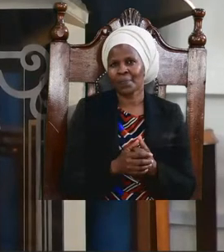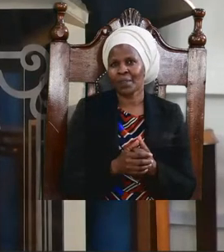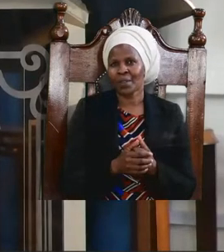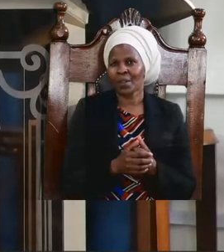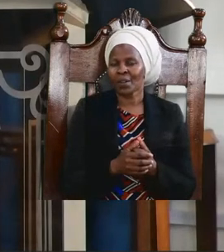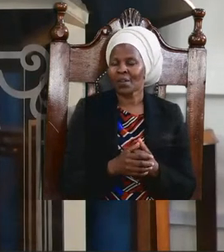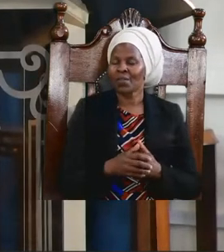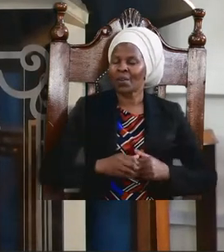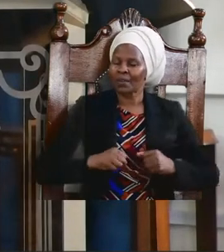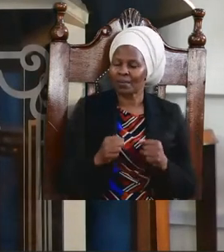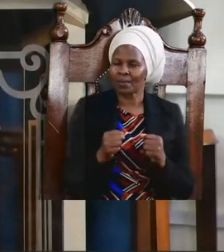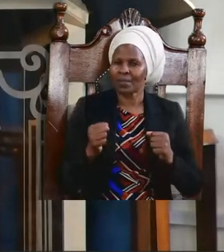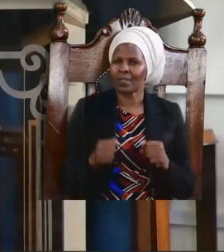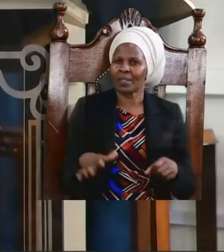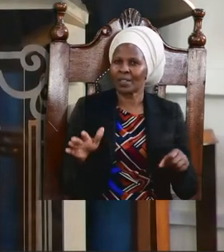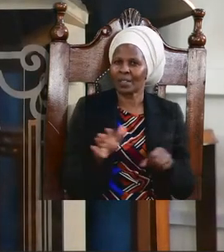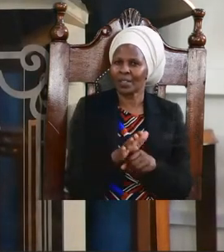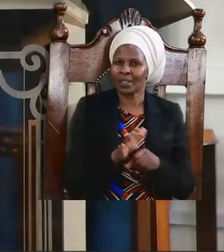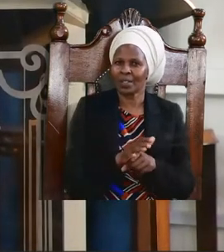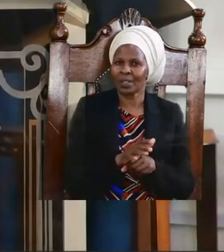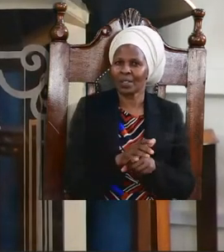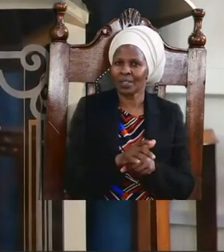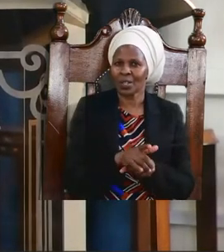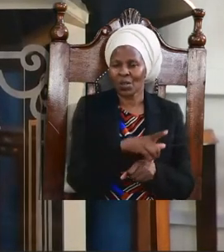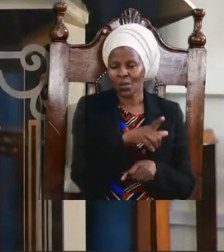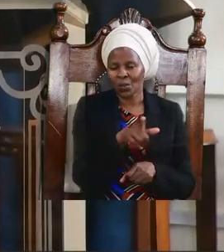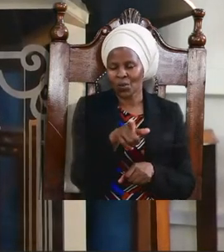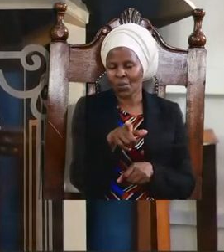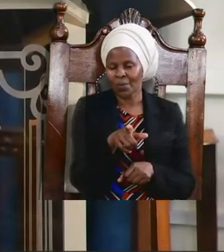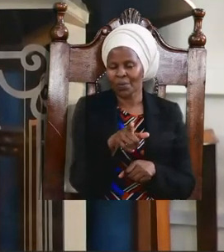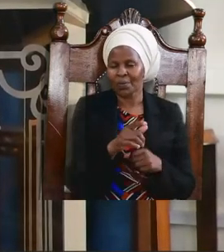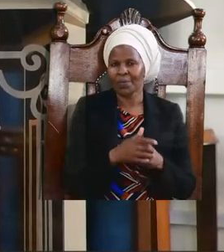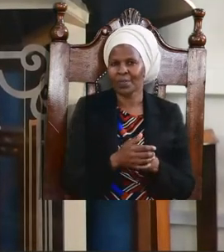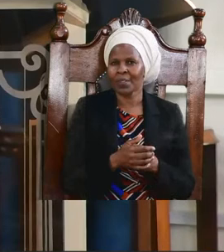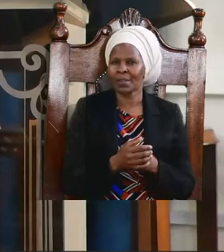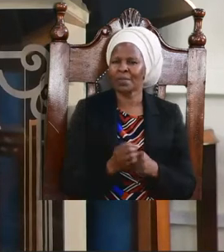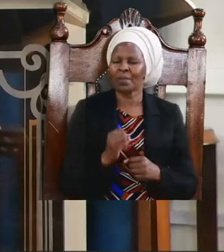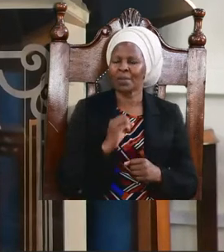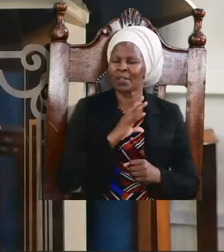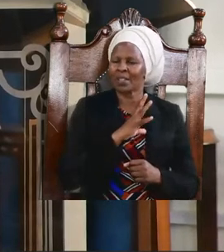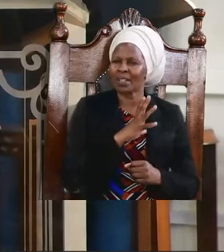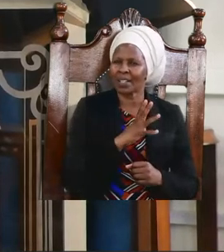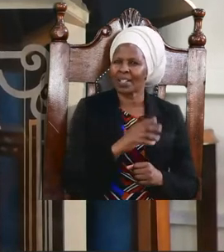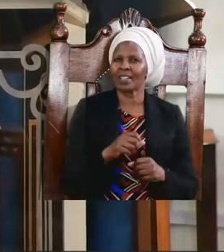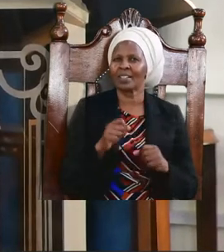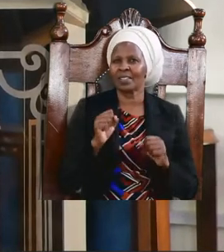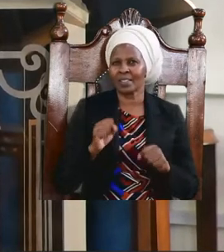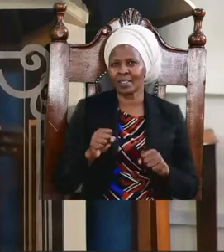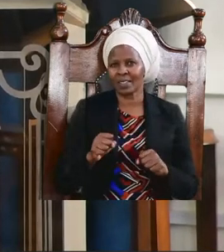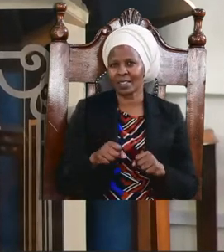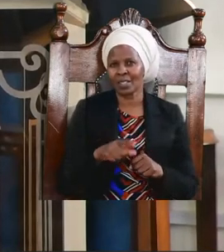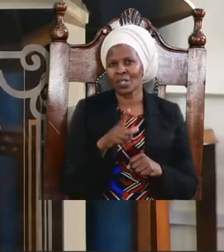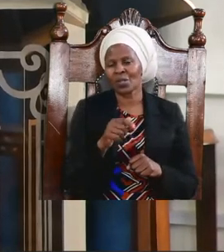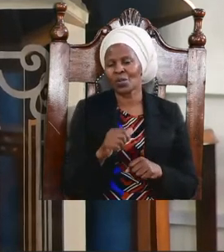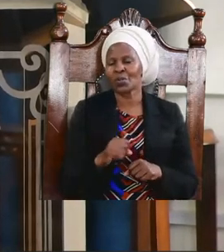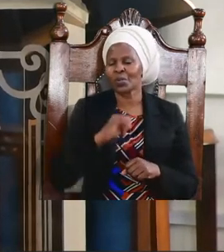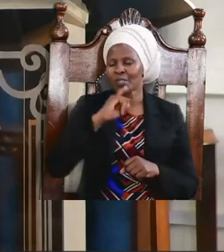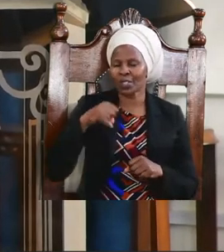Furaha sana, e binti Sayuni. Piga kelele, e binti